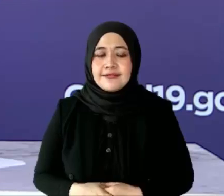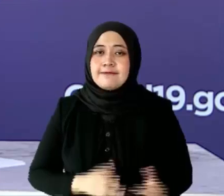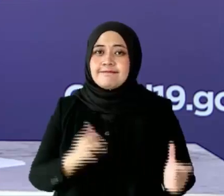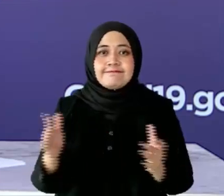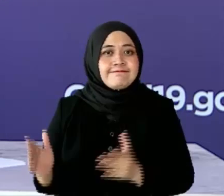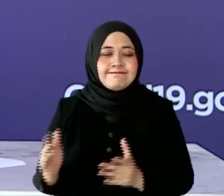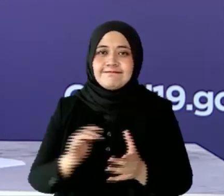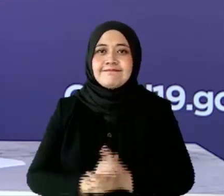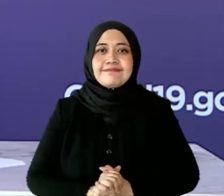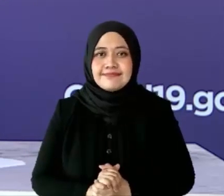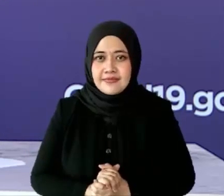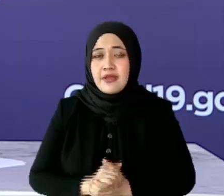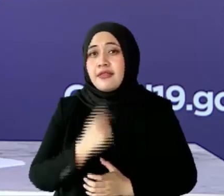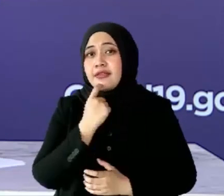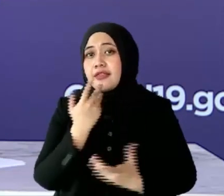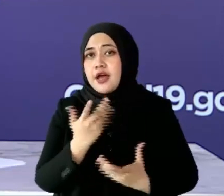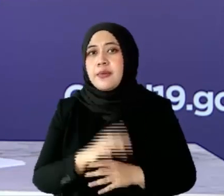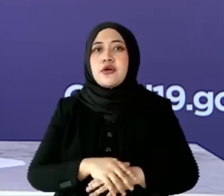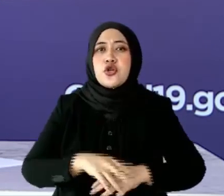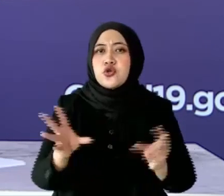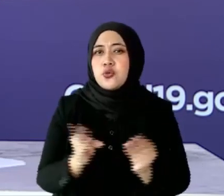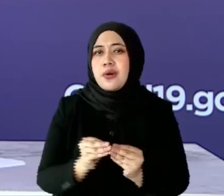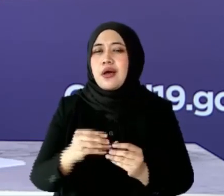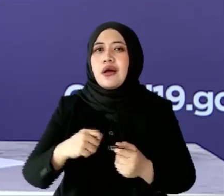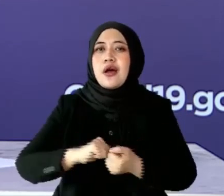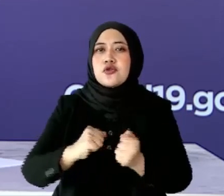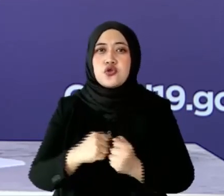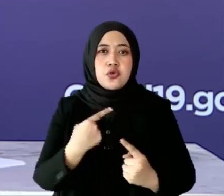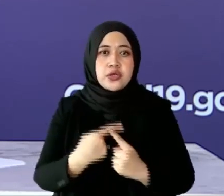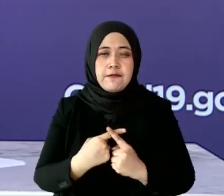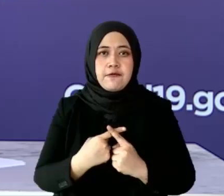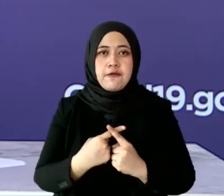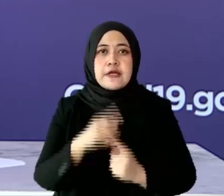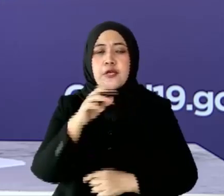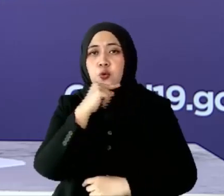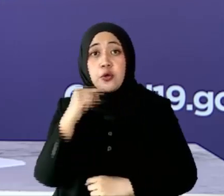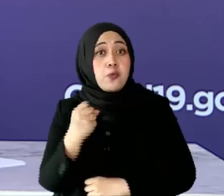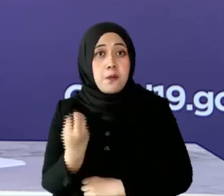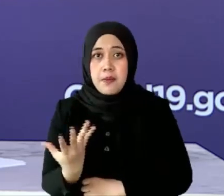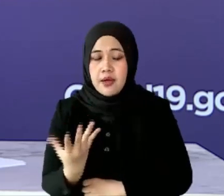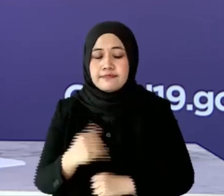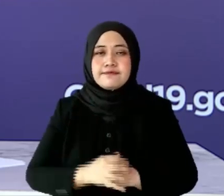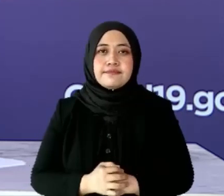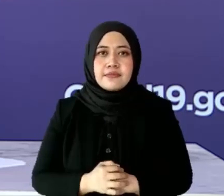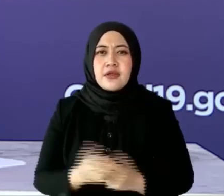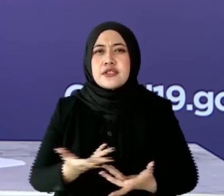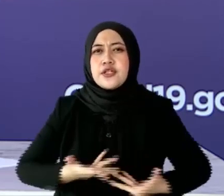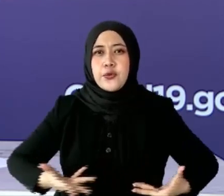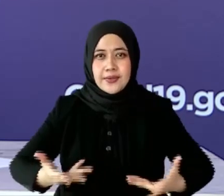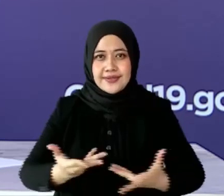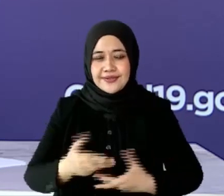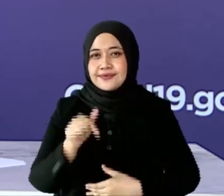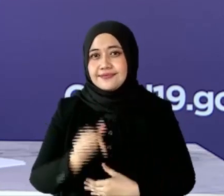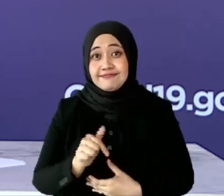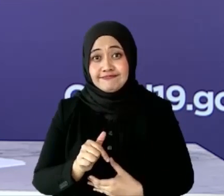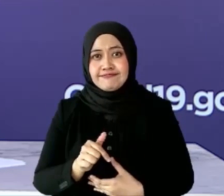Selanjutnya, saya akan menyampaikan terkait dengan penambahan jumlah kasus positif mingguan, di mana kondisinya pada